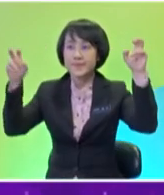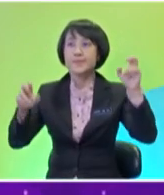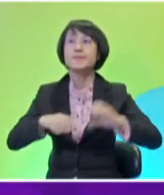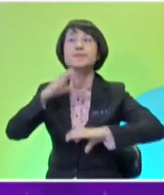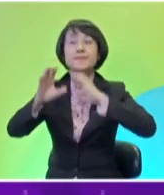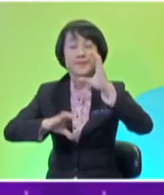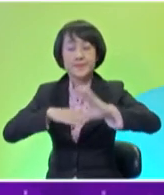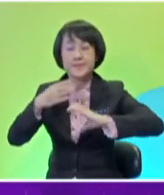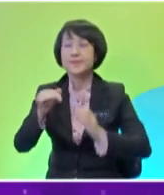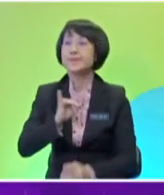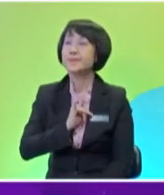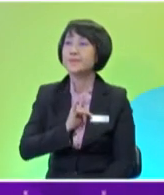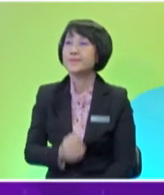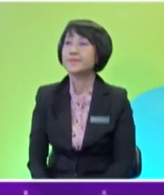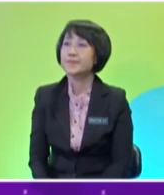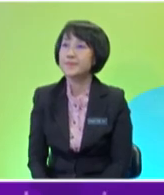saya